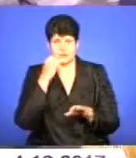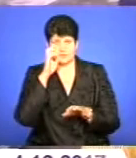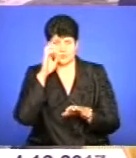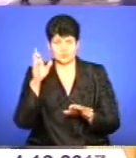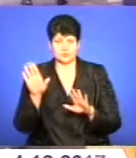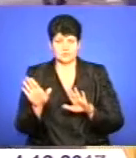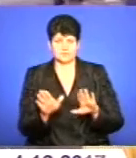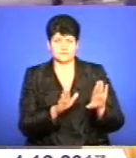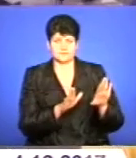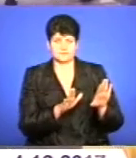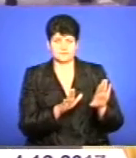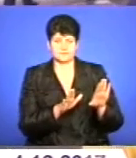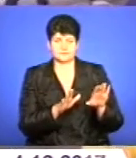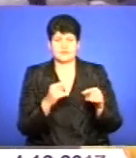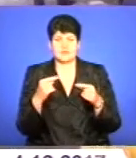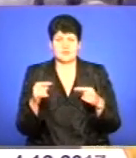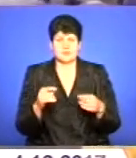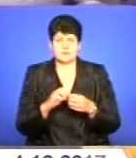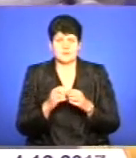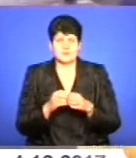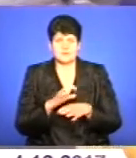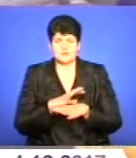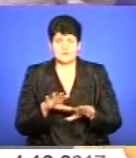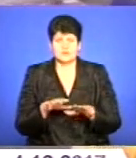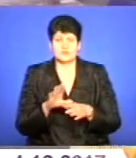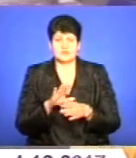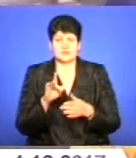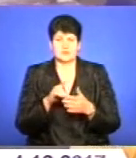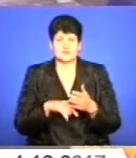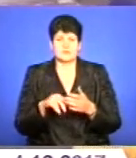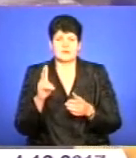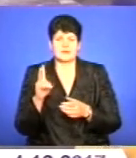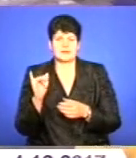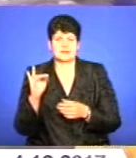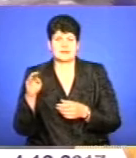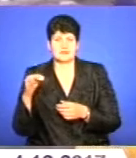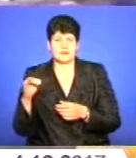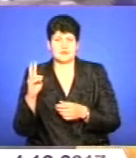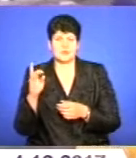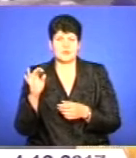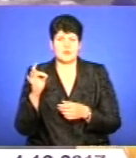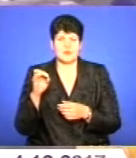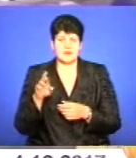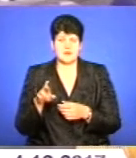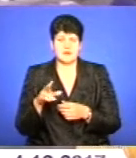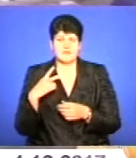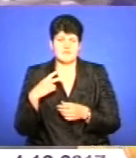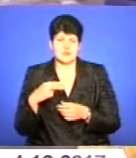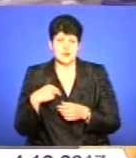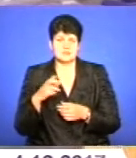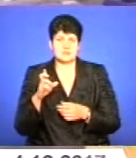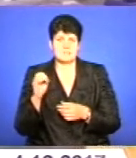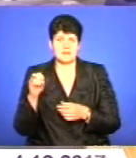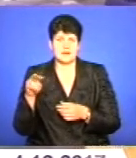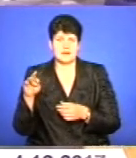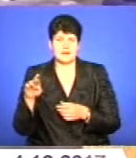обійшлося. Побічних ефектів у нас не було. Ну, не довіряємо такі, як китайські, корейські, такого ми не пробуємо. А Францію, Бельгію, якщо